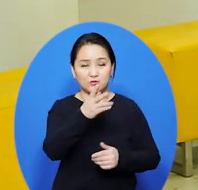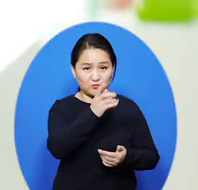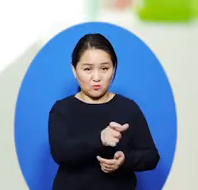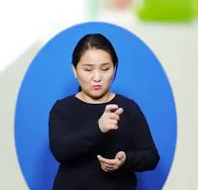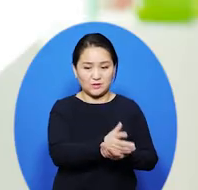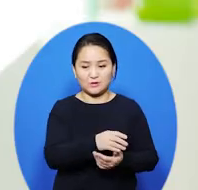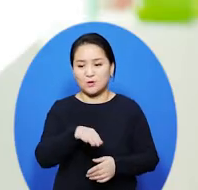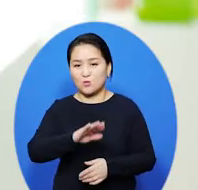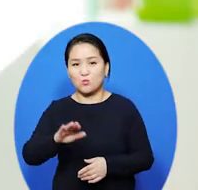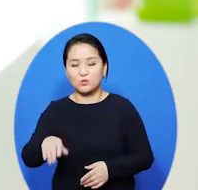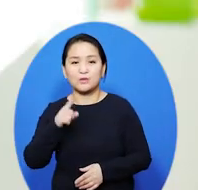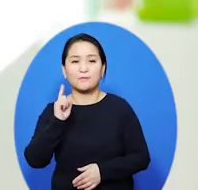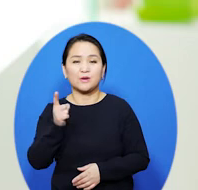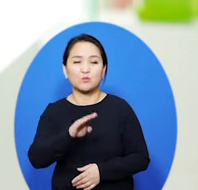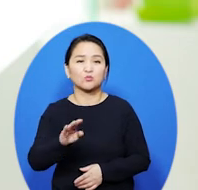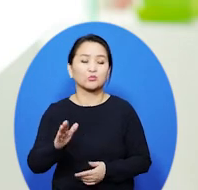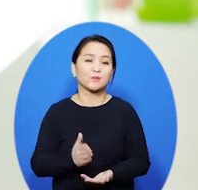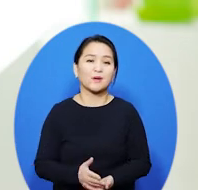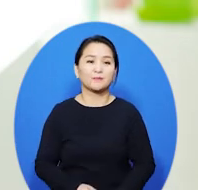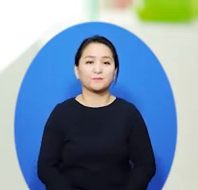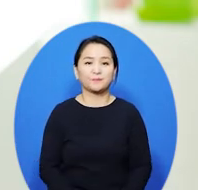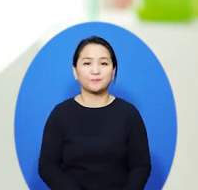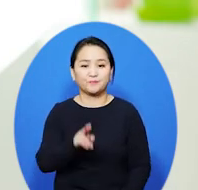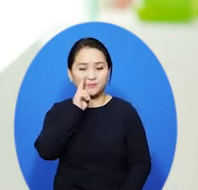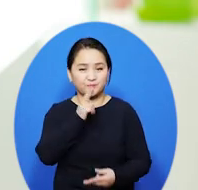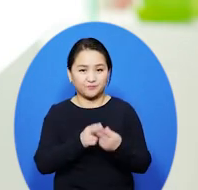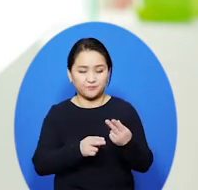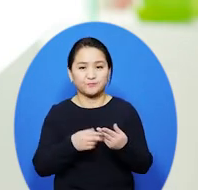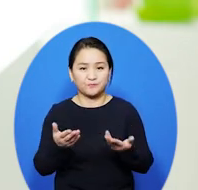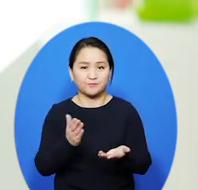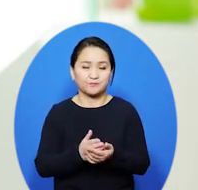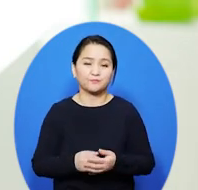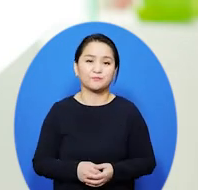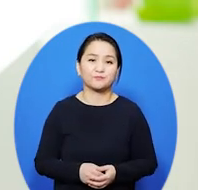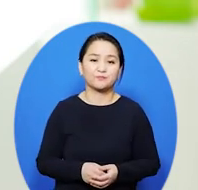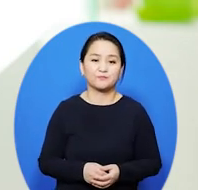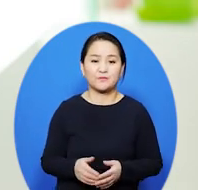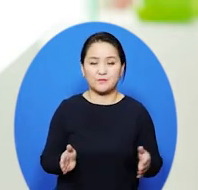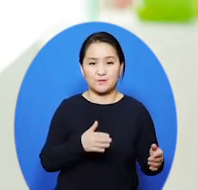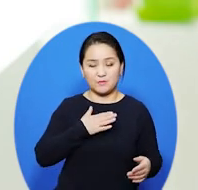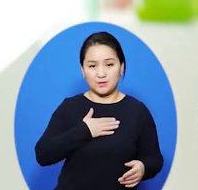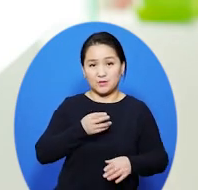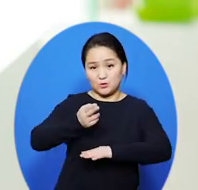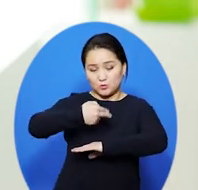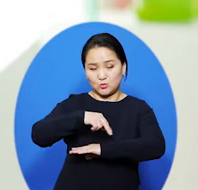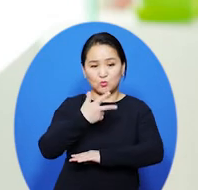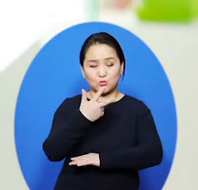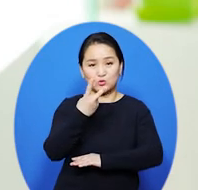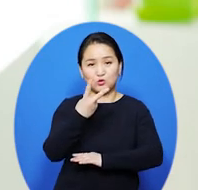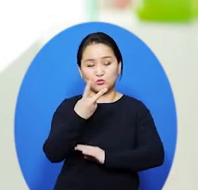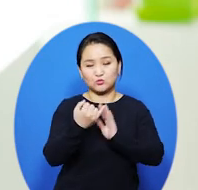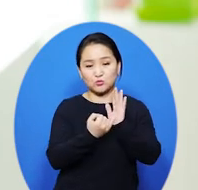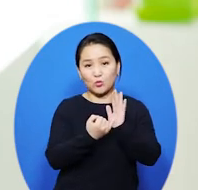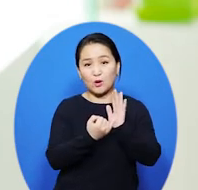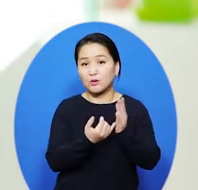892. А хүүхэд бол 1000 хүүхэд энд хүнсний эрхийн бичгэнд хамрагдчихагаа. А манай дүүргийн хувьд бол 326 гэдэг